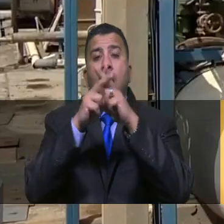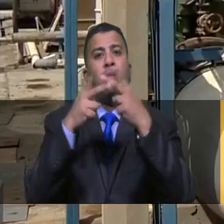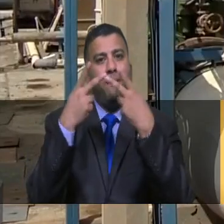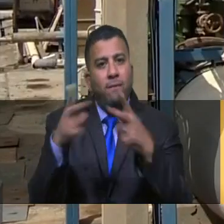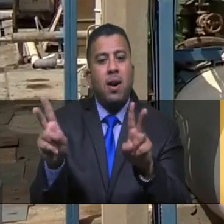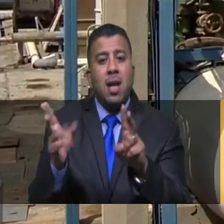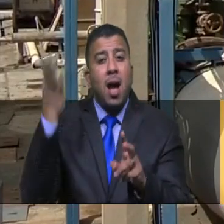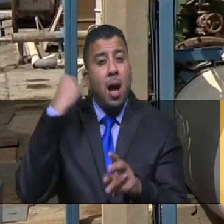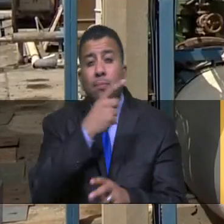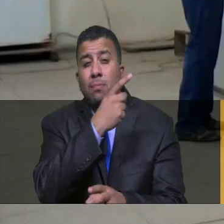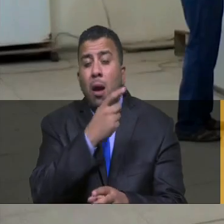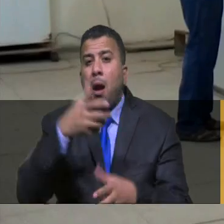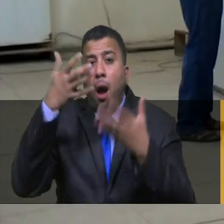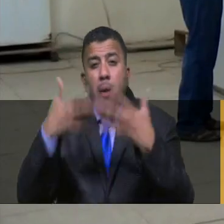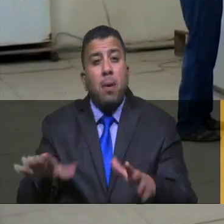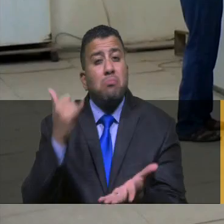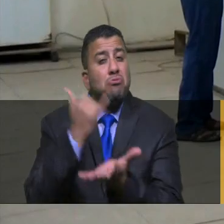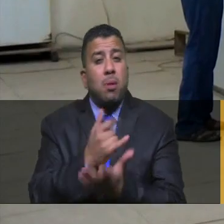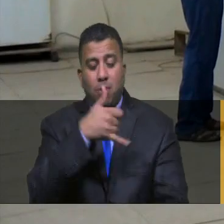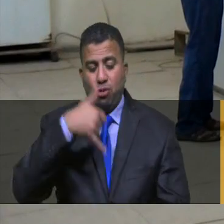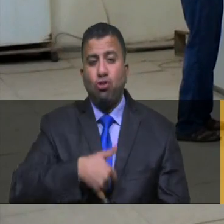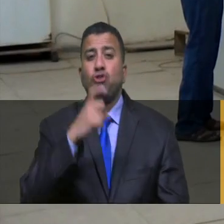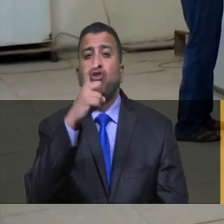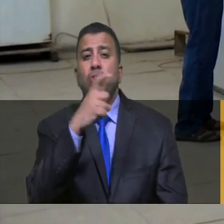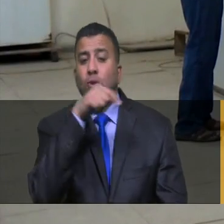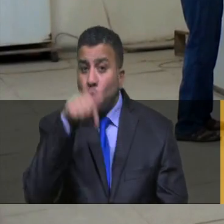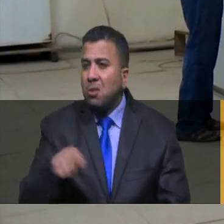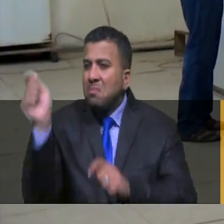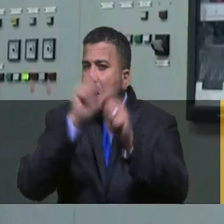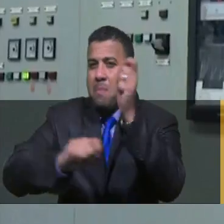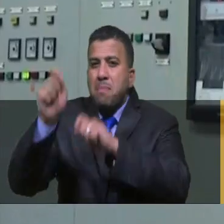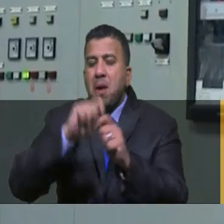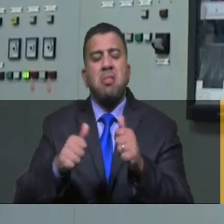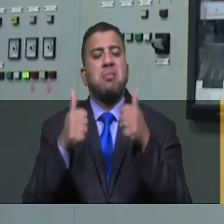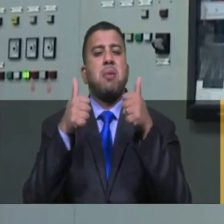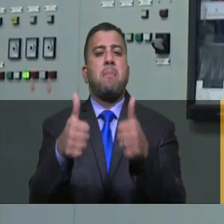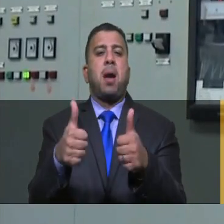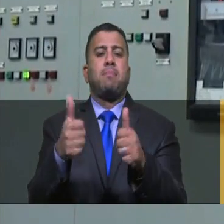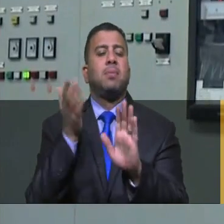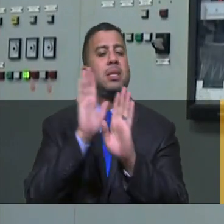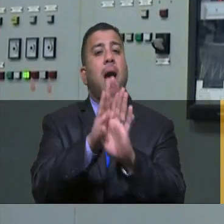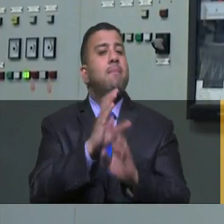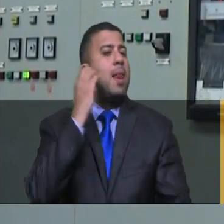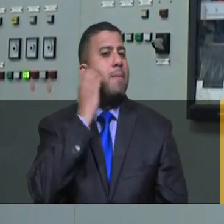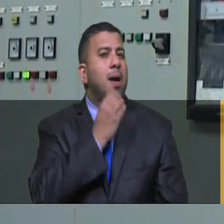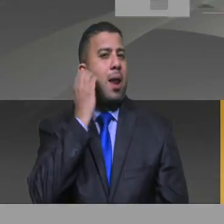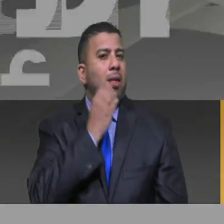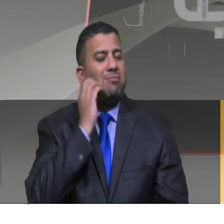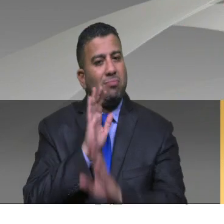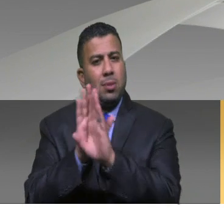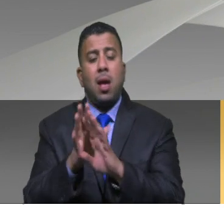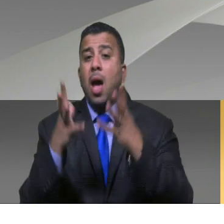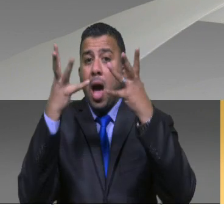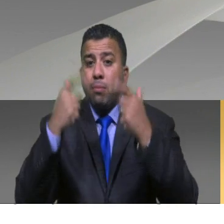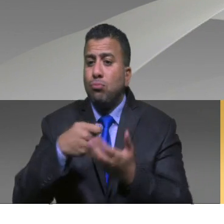دمرتها ميليشيات الحوثي الإيرانية عادت لتعمل بكامل طاقاتها في ظل الدعم الإماراتي، حيث بلغ إجمالي